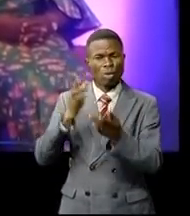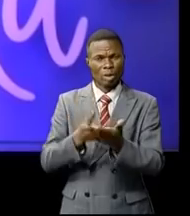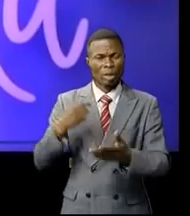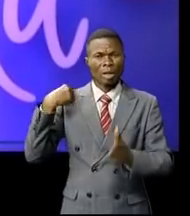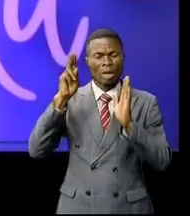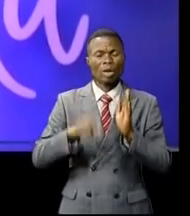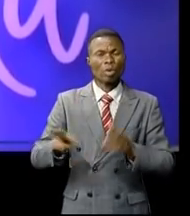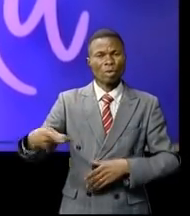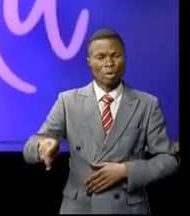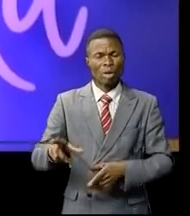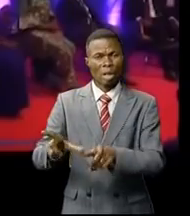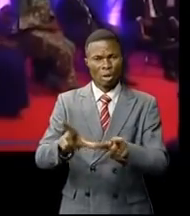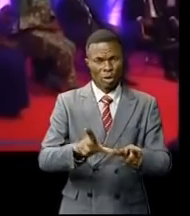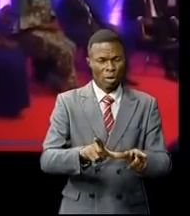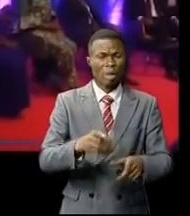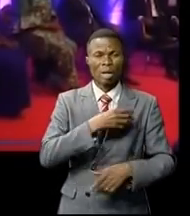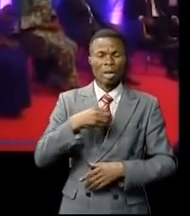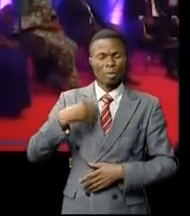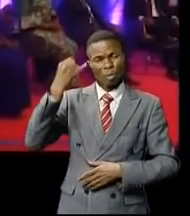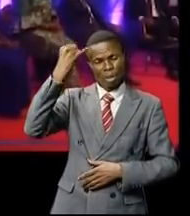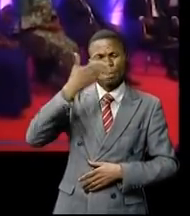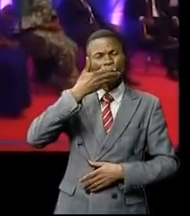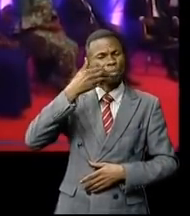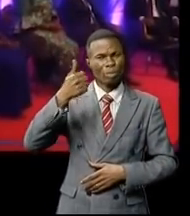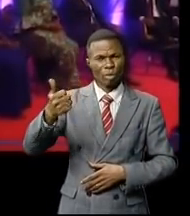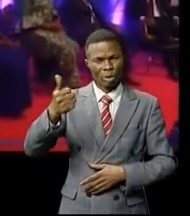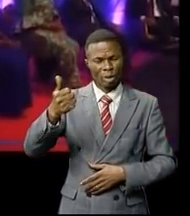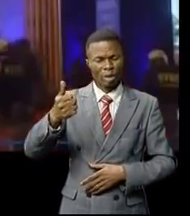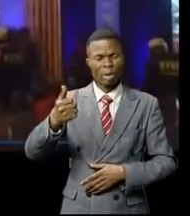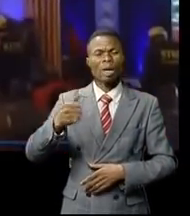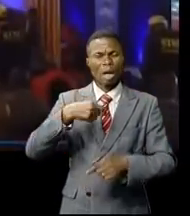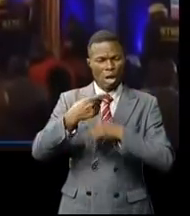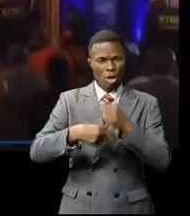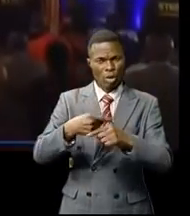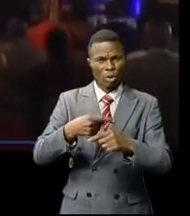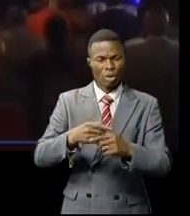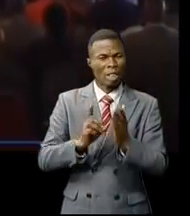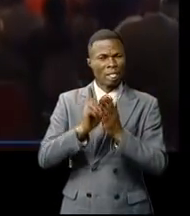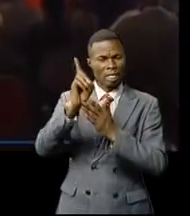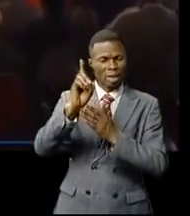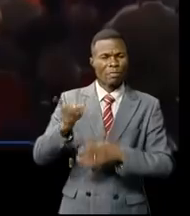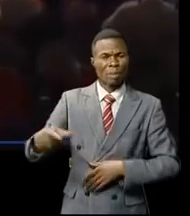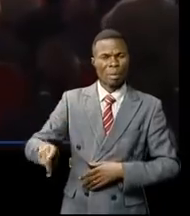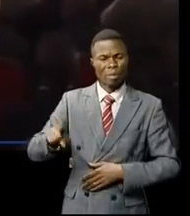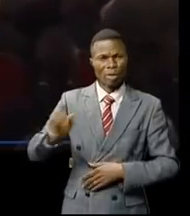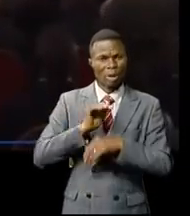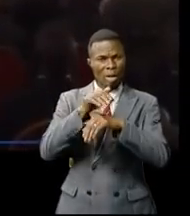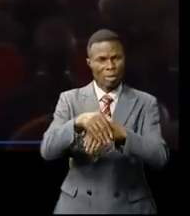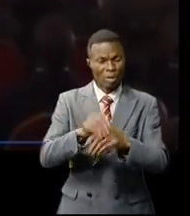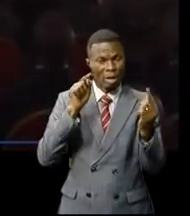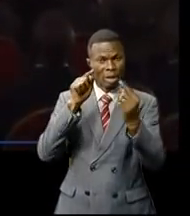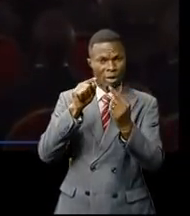de la battue fimasucre trouve cette initiative bien approprié qui tout en réhaussant la relève de sa province participer à l'objectif